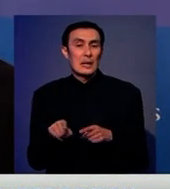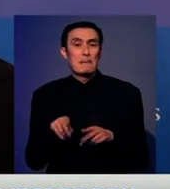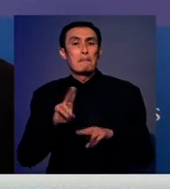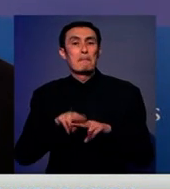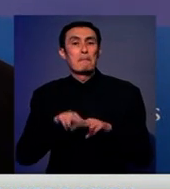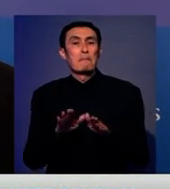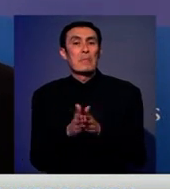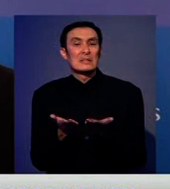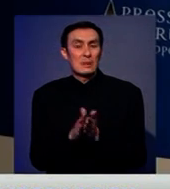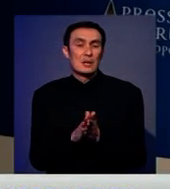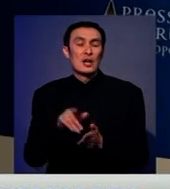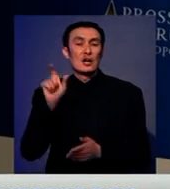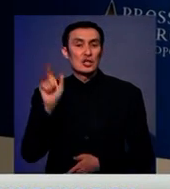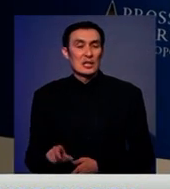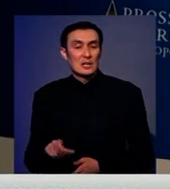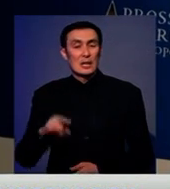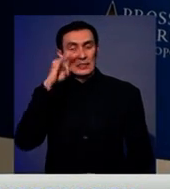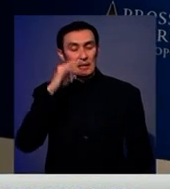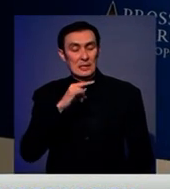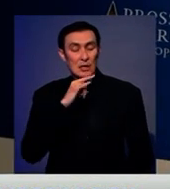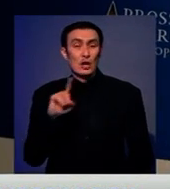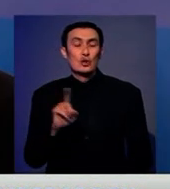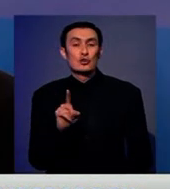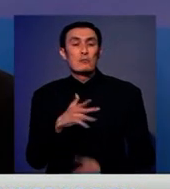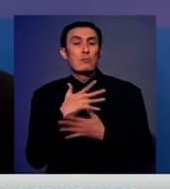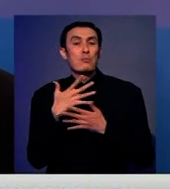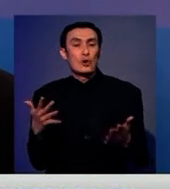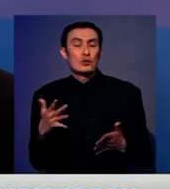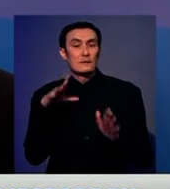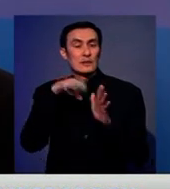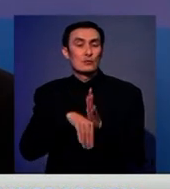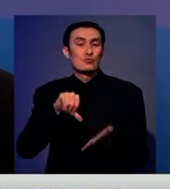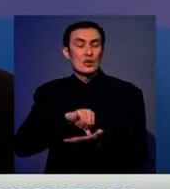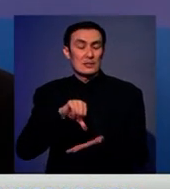паспорт гражданина Казахстана. Для того, чтобы охватить как можно большее количество